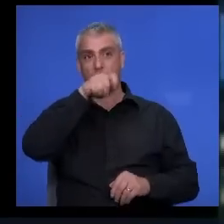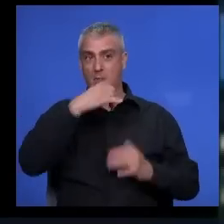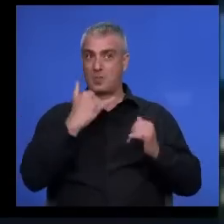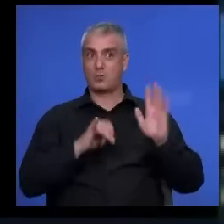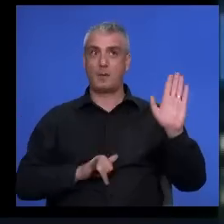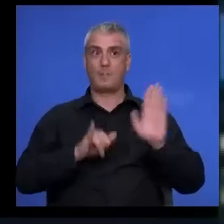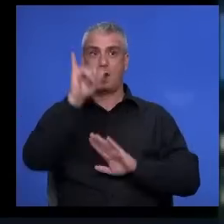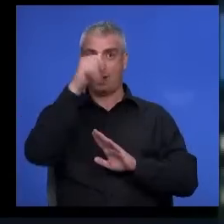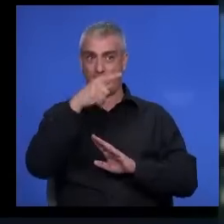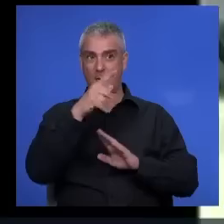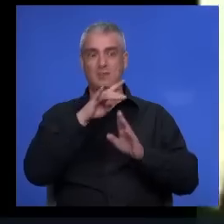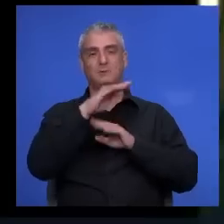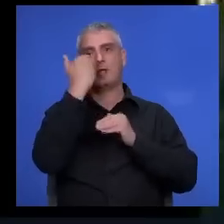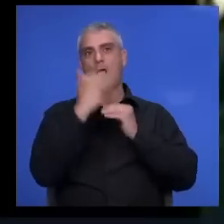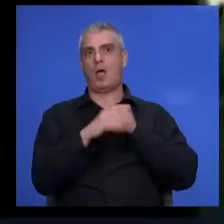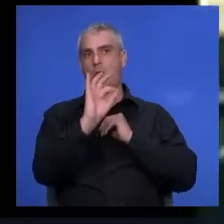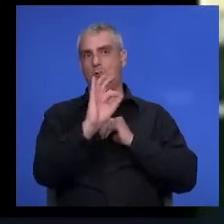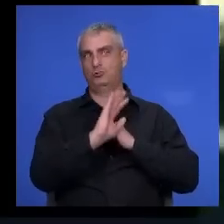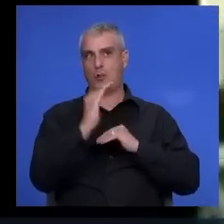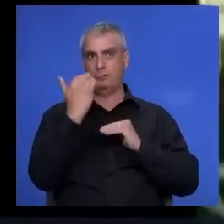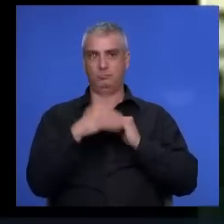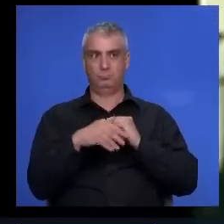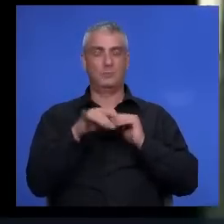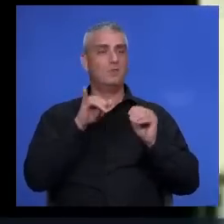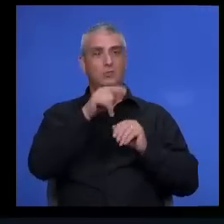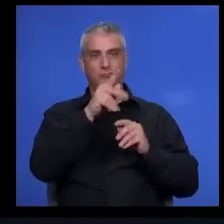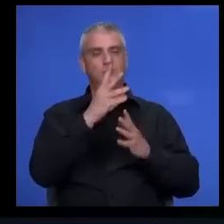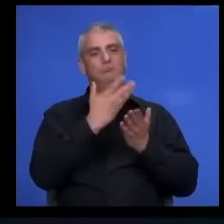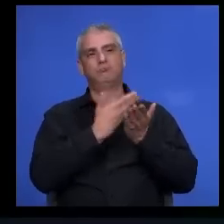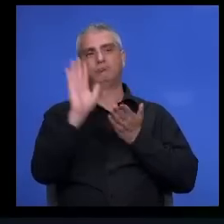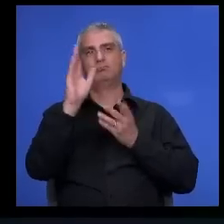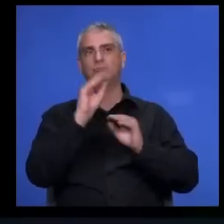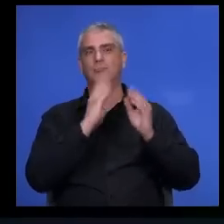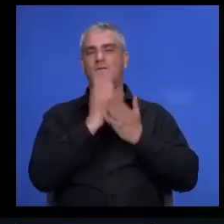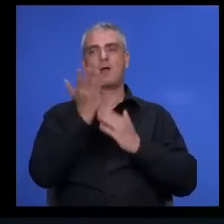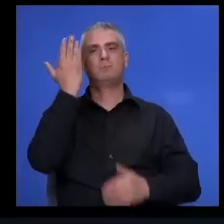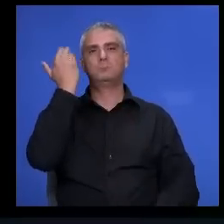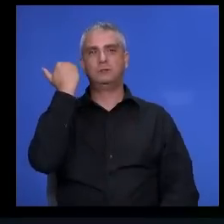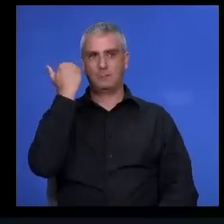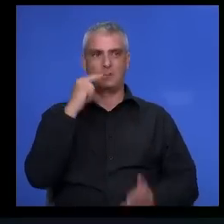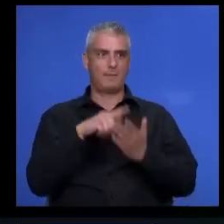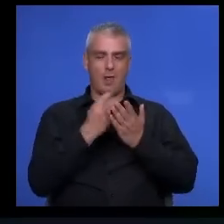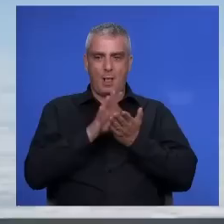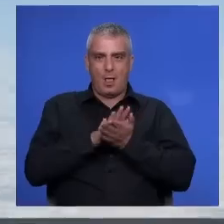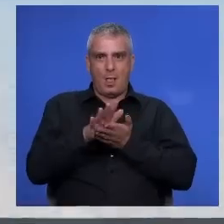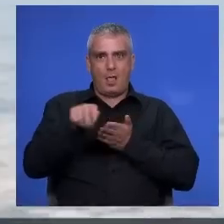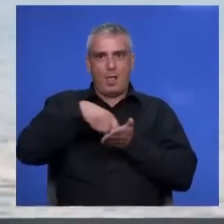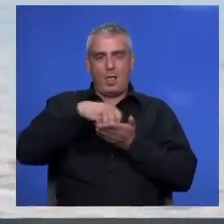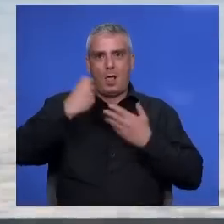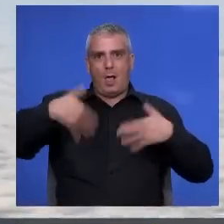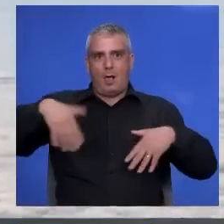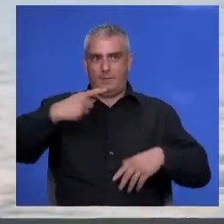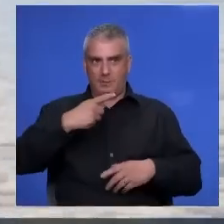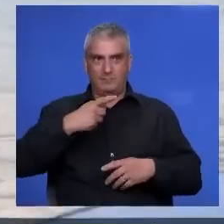today for its last ever passenger flight. המטוסים הללו הופרשו משירות כבר די מזמן בשל עלויות תפעול גבוהות.